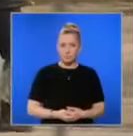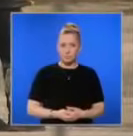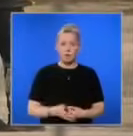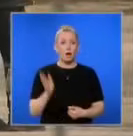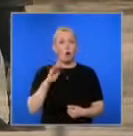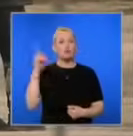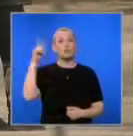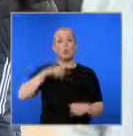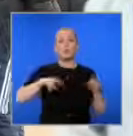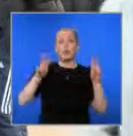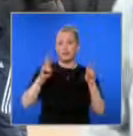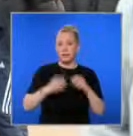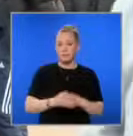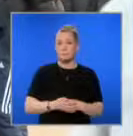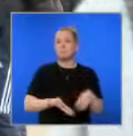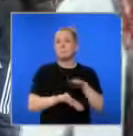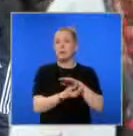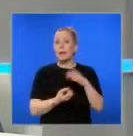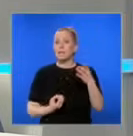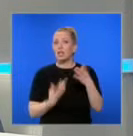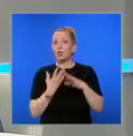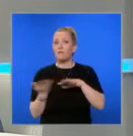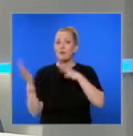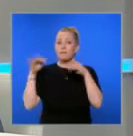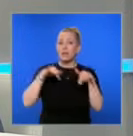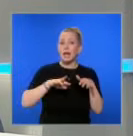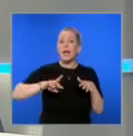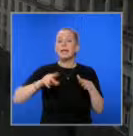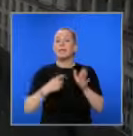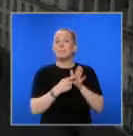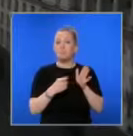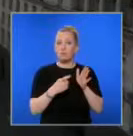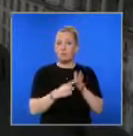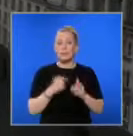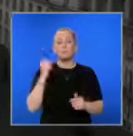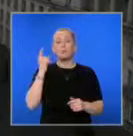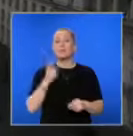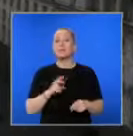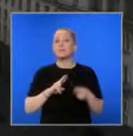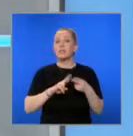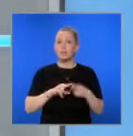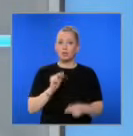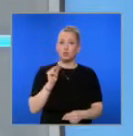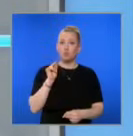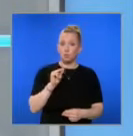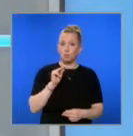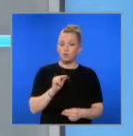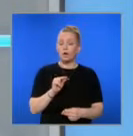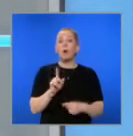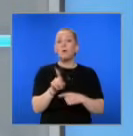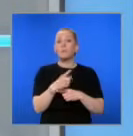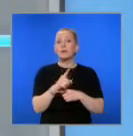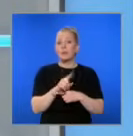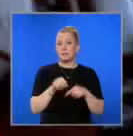В още от деня. Мигрантите. Нова вълна или провокация. Професор Владимир Чуков. Формулата за управление. Евродепутатът